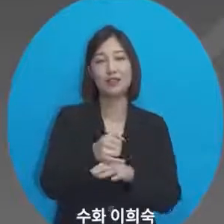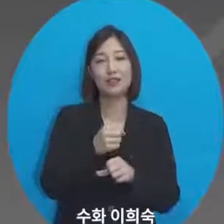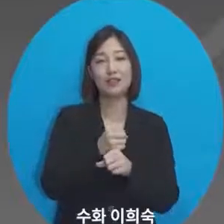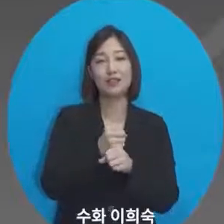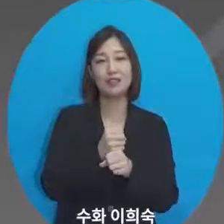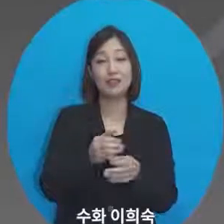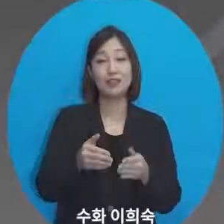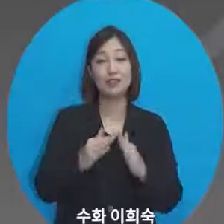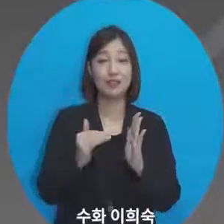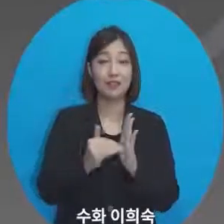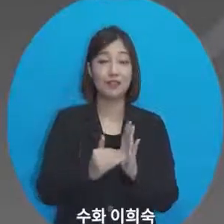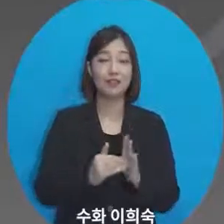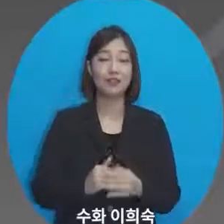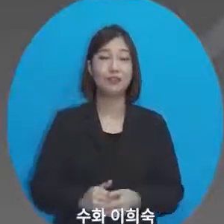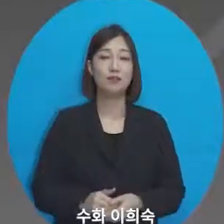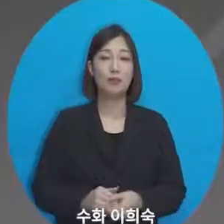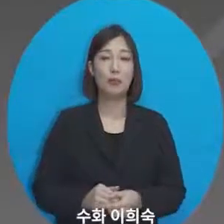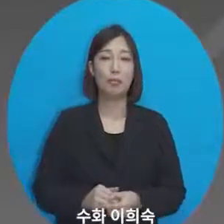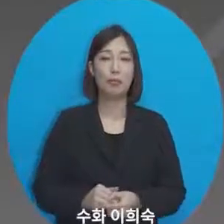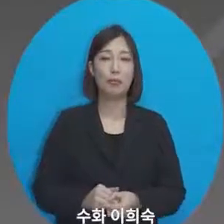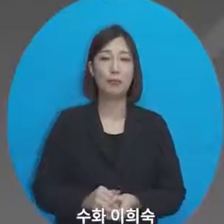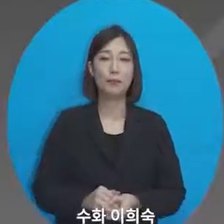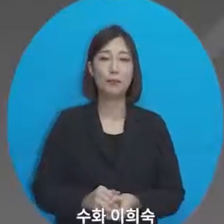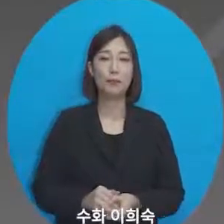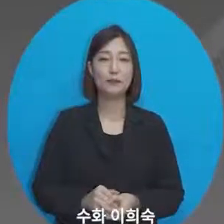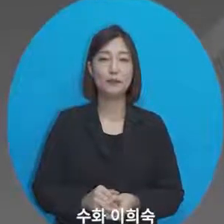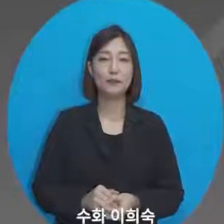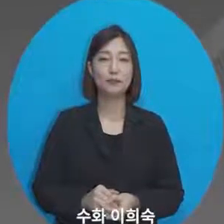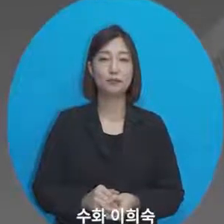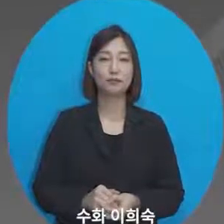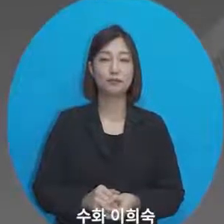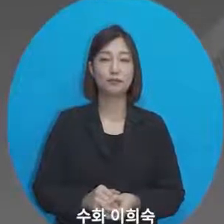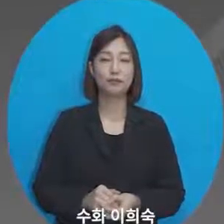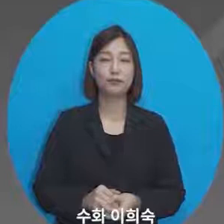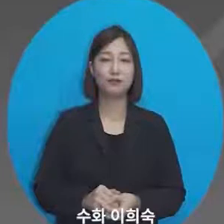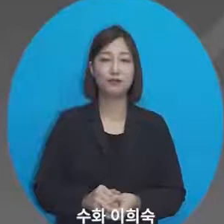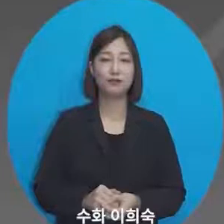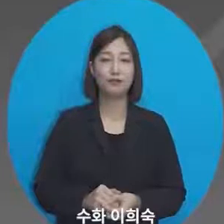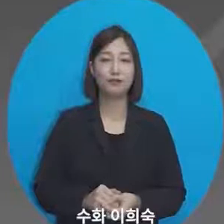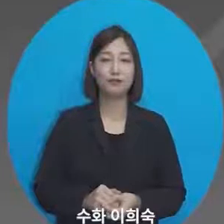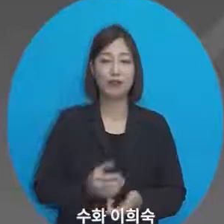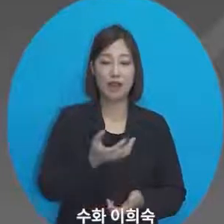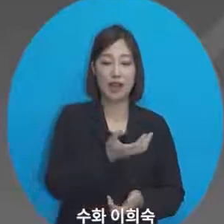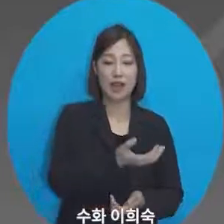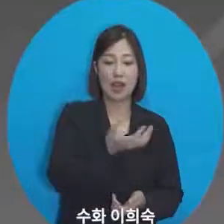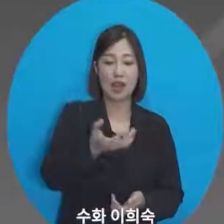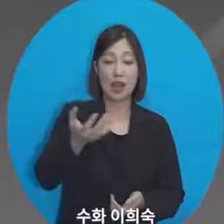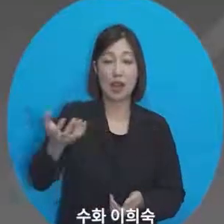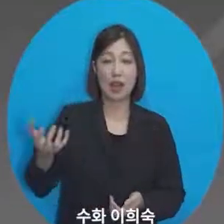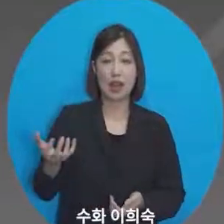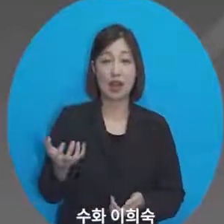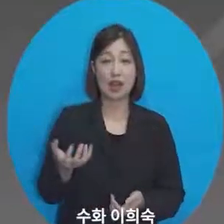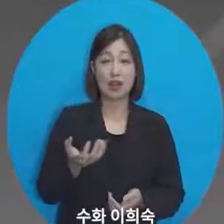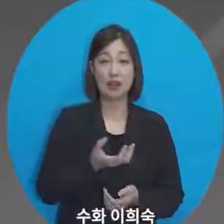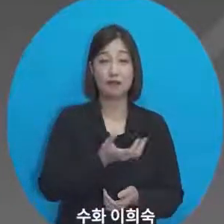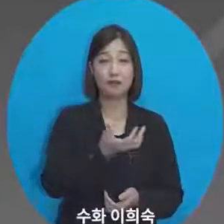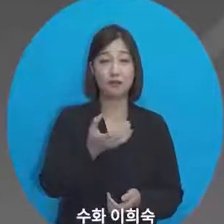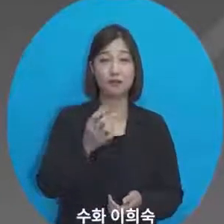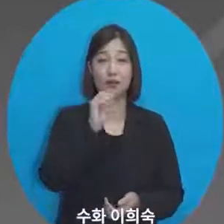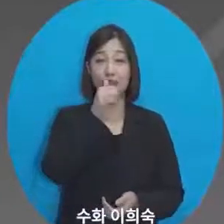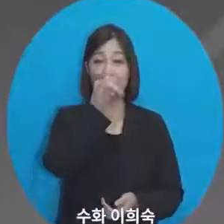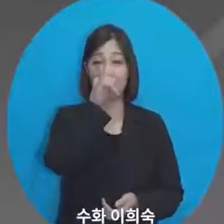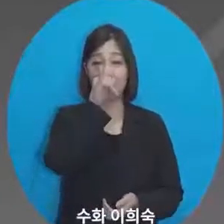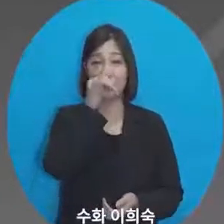위해서 다양한 지점에서 이동 경로를 확보하고 있다라고 할 수가